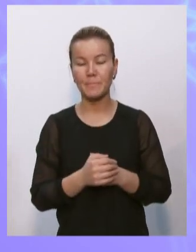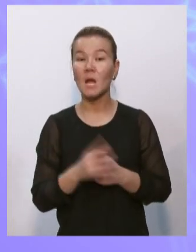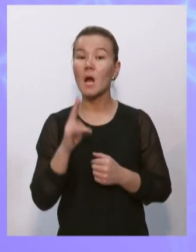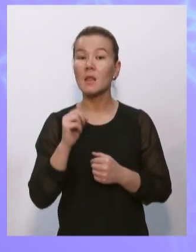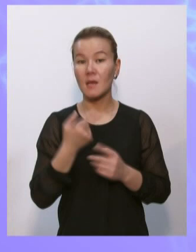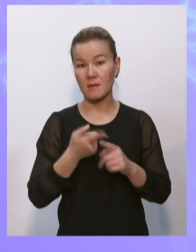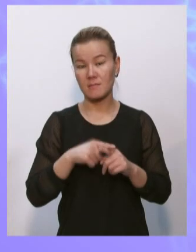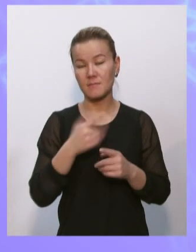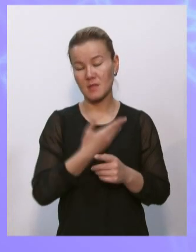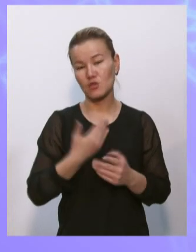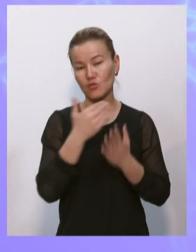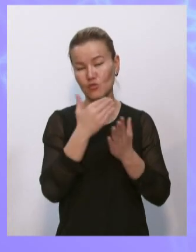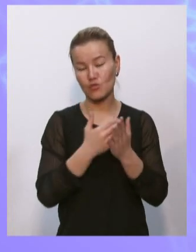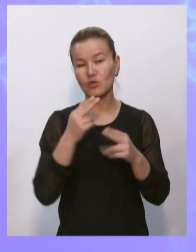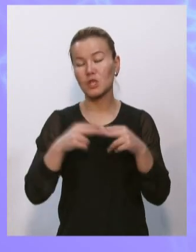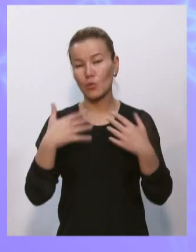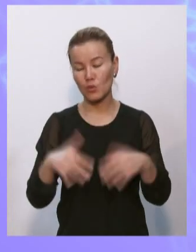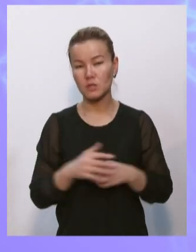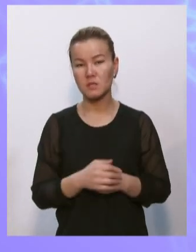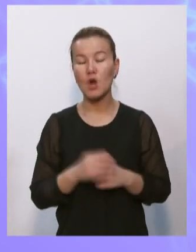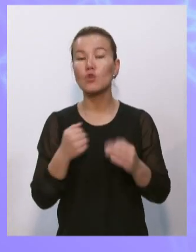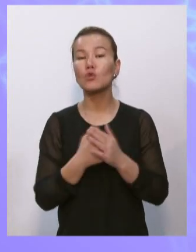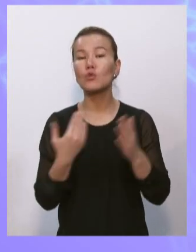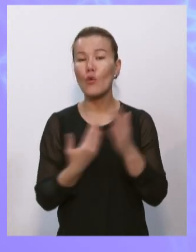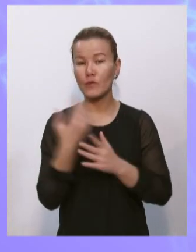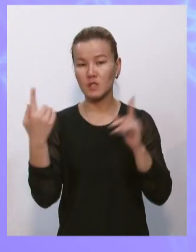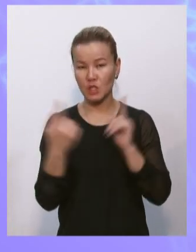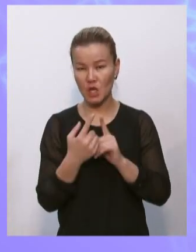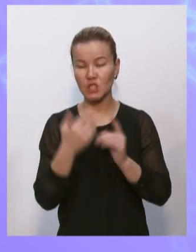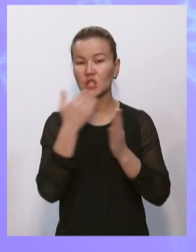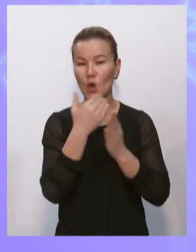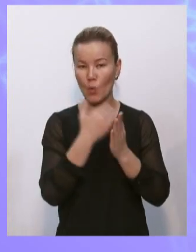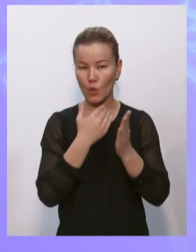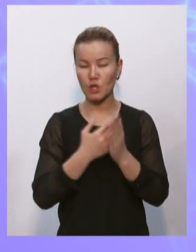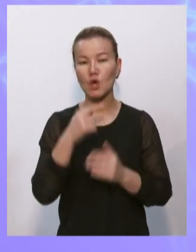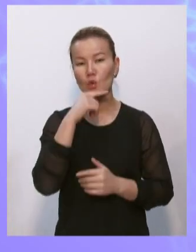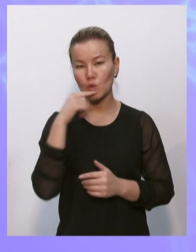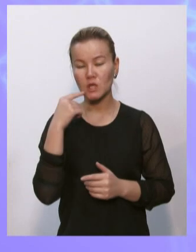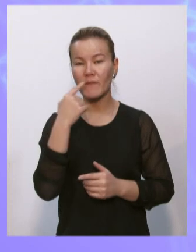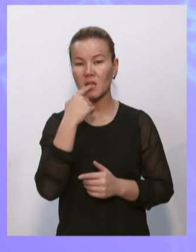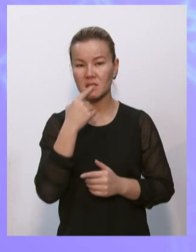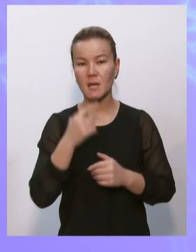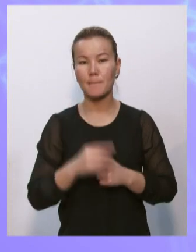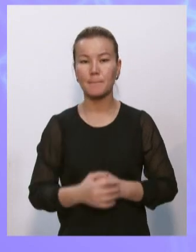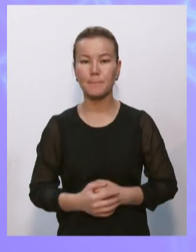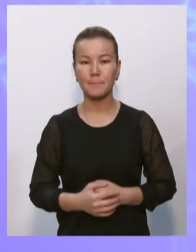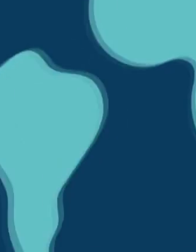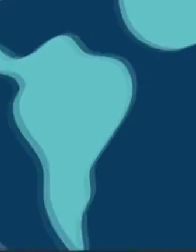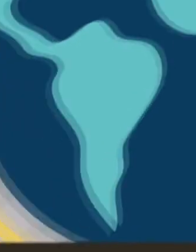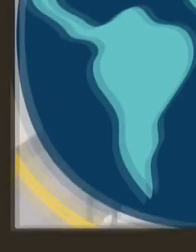На этом наш урок закончился. До новых встреч на уроках русского языка!